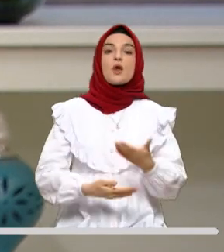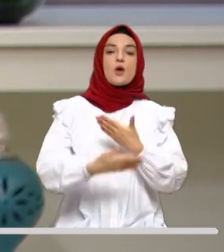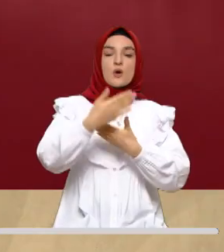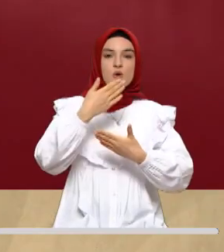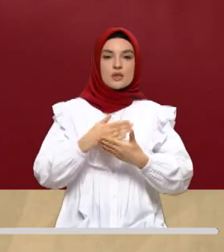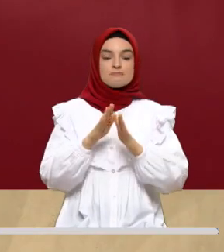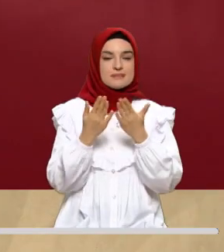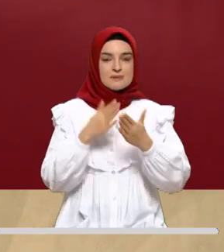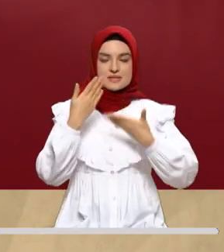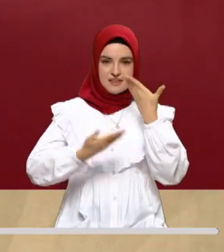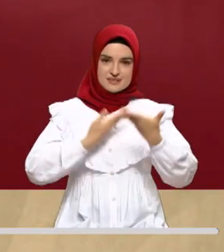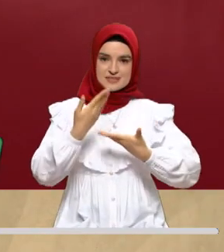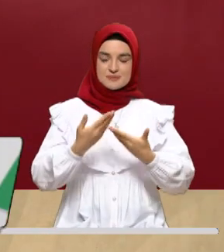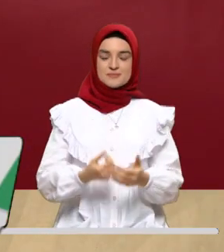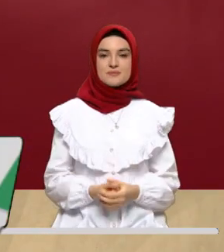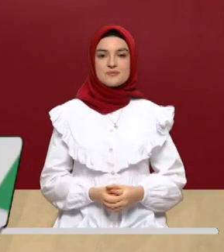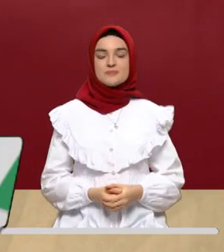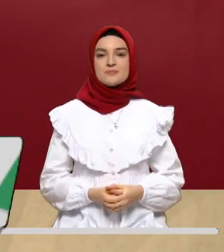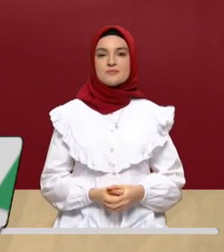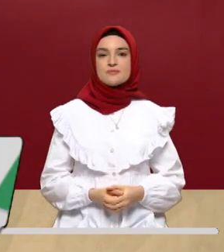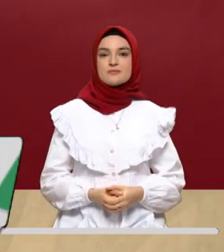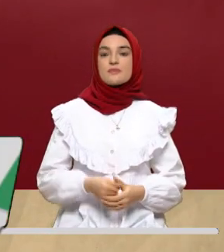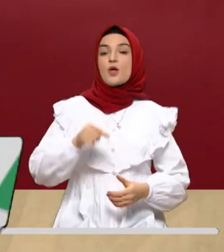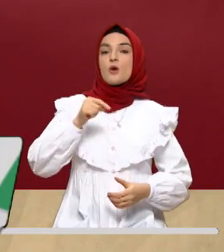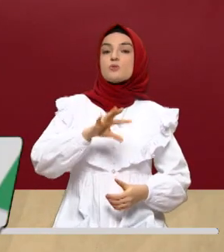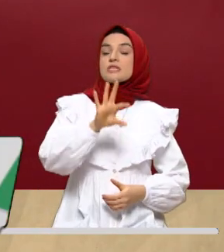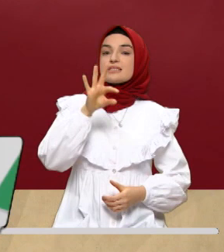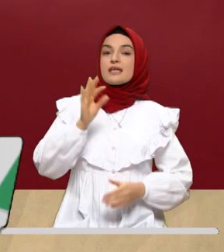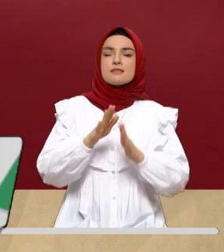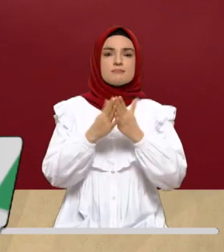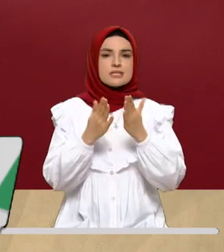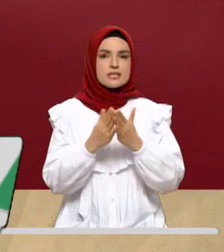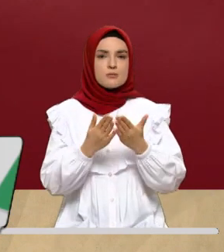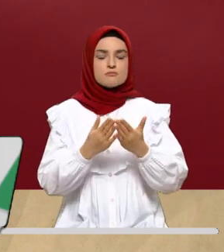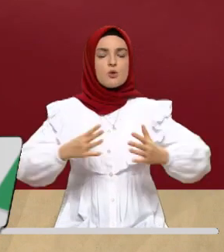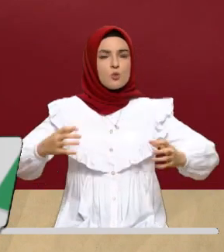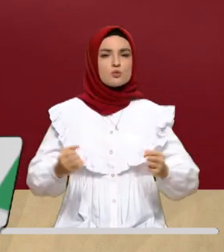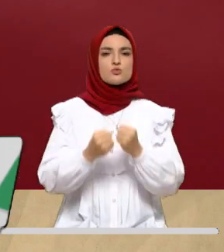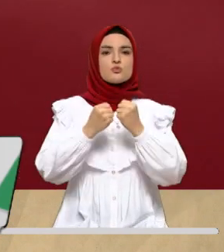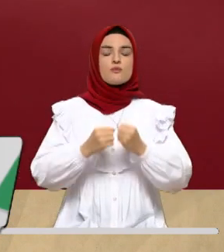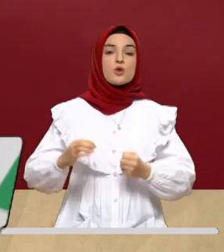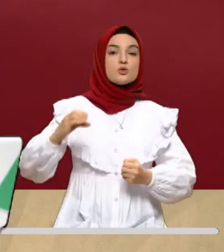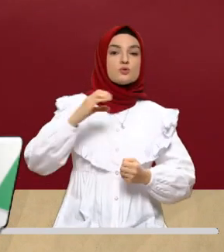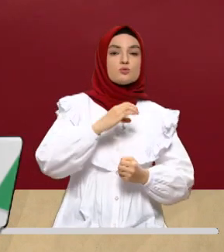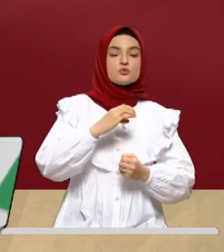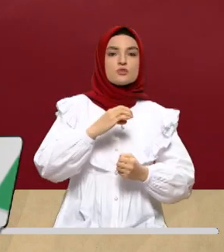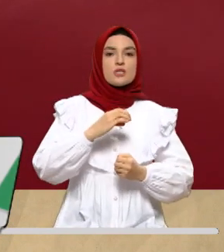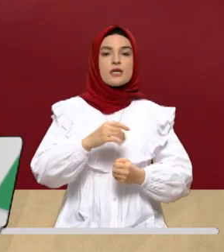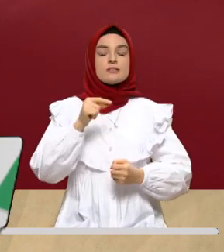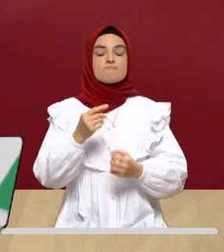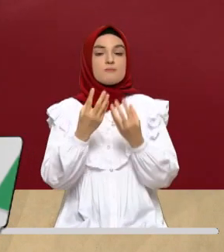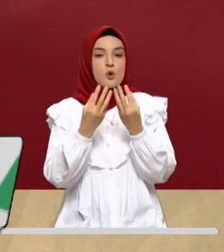öncelikle kitabımızı aktaralım sizler için, hediye kitabımız. Bugün seçtiğimiz kitabımız Kurtuluşun ve Cumhuriyetin Manevi